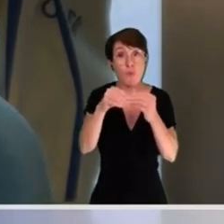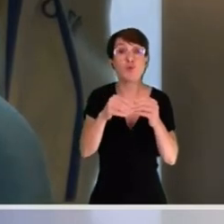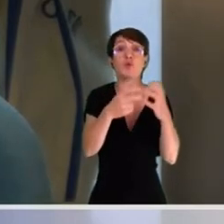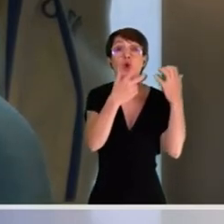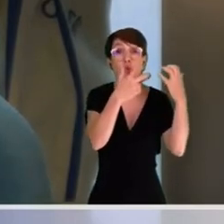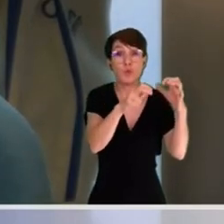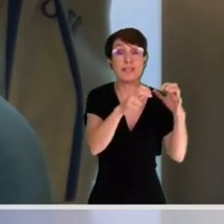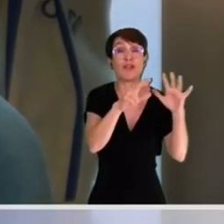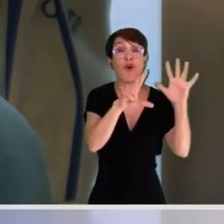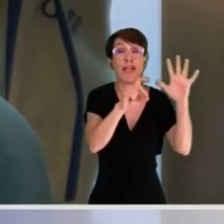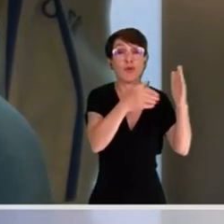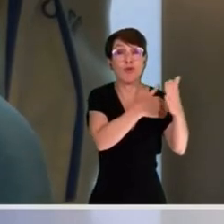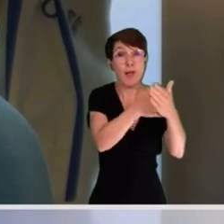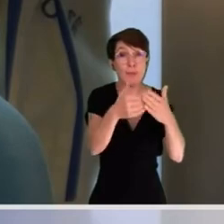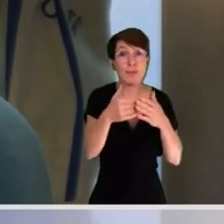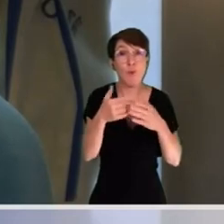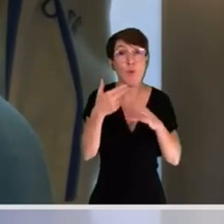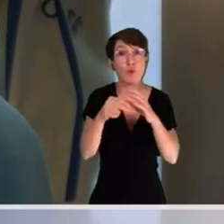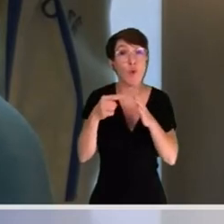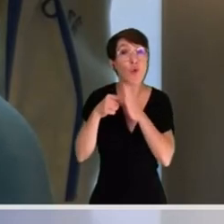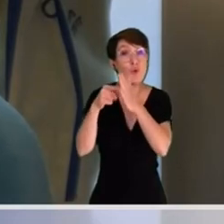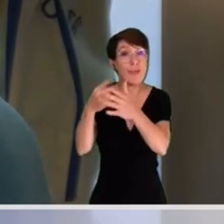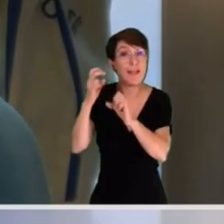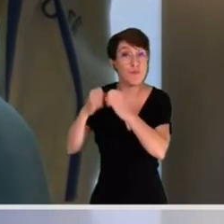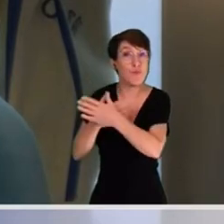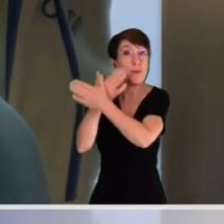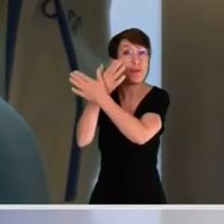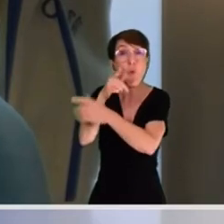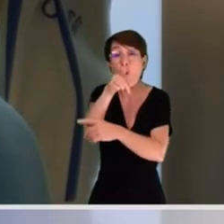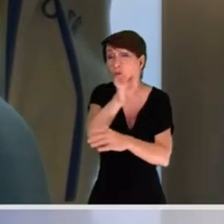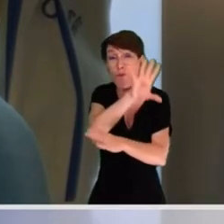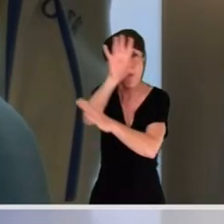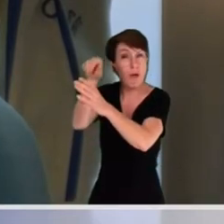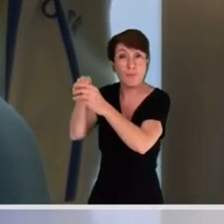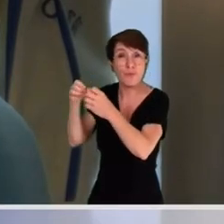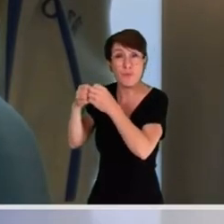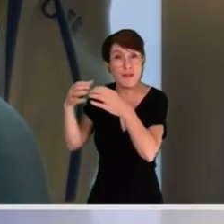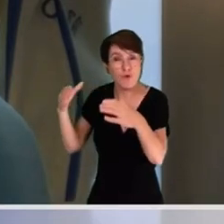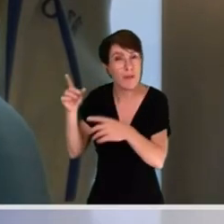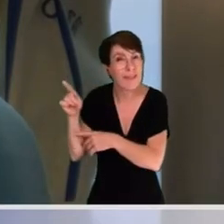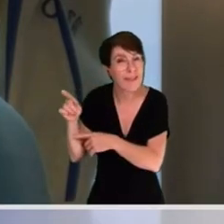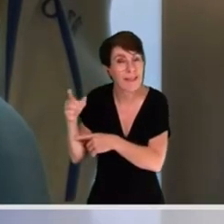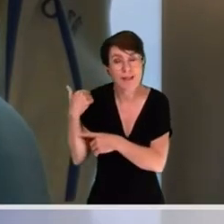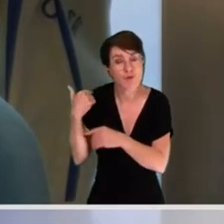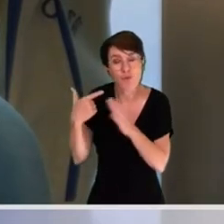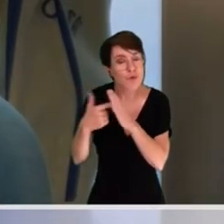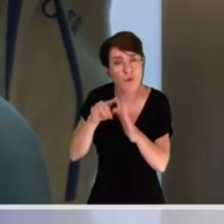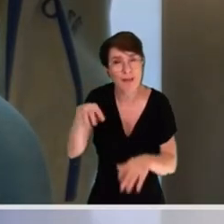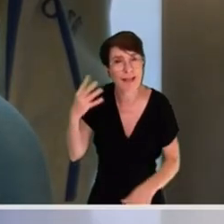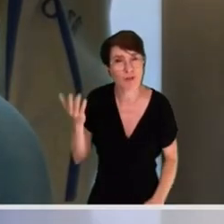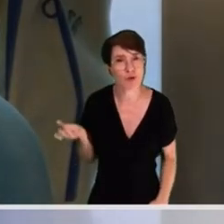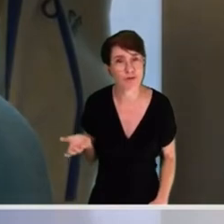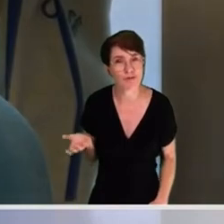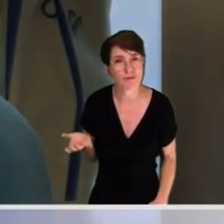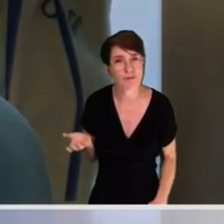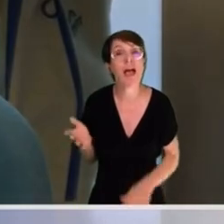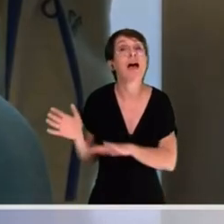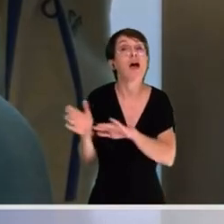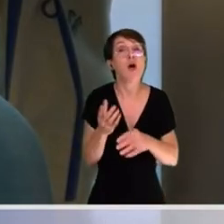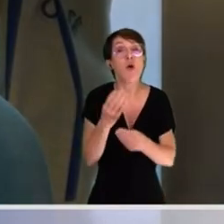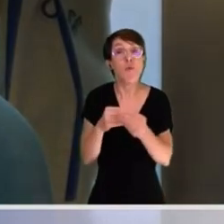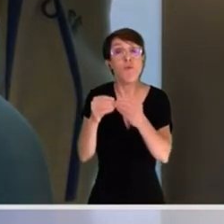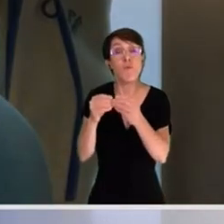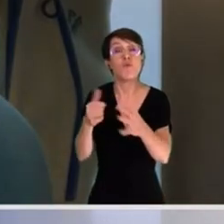millions de dettes de la métropole, au sein de laquelle vous siégez dans la majorité depuis 2014. Il faudrait ajouter les